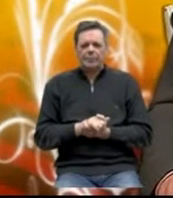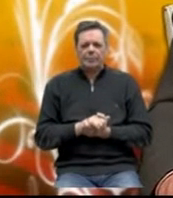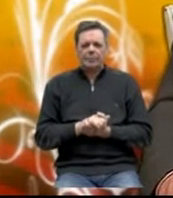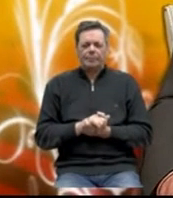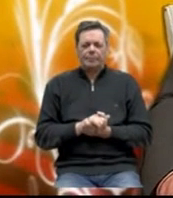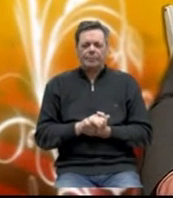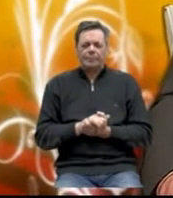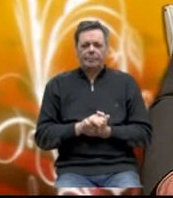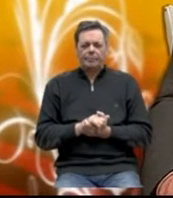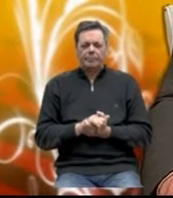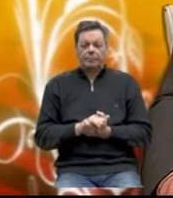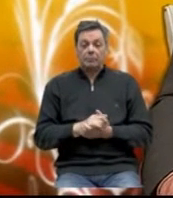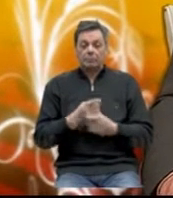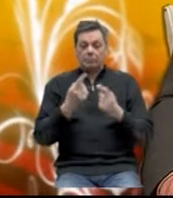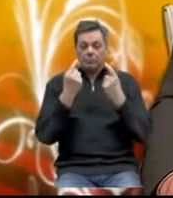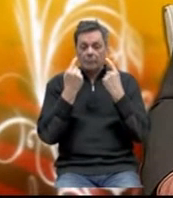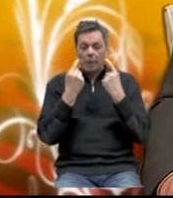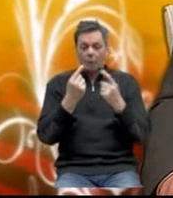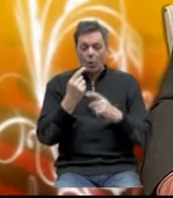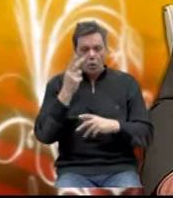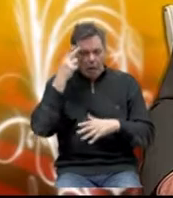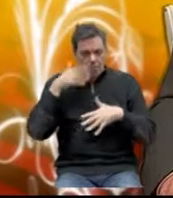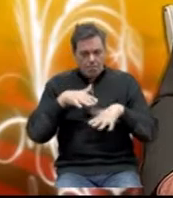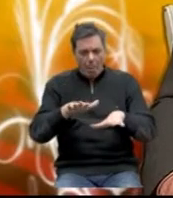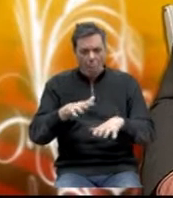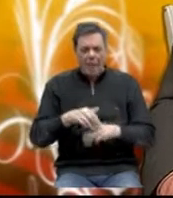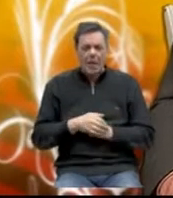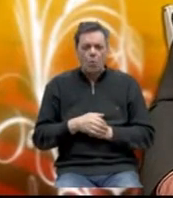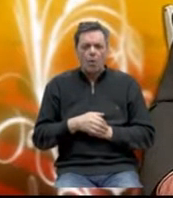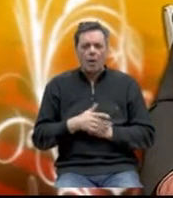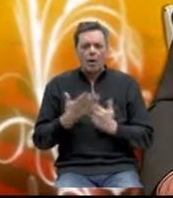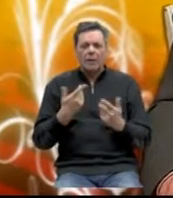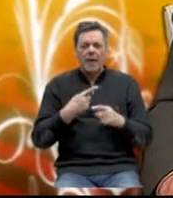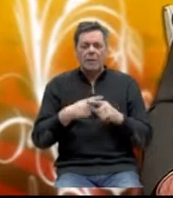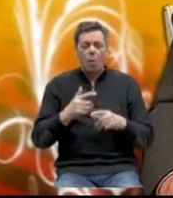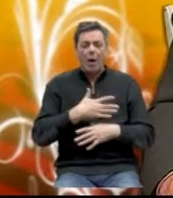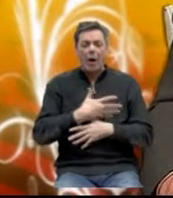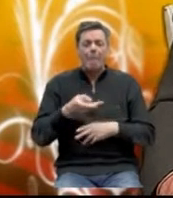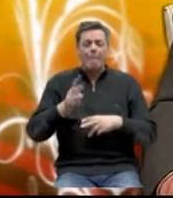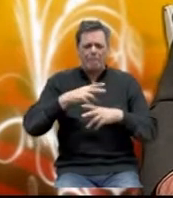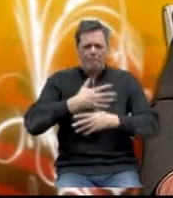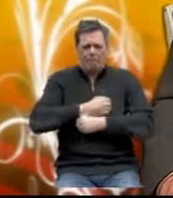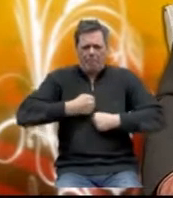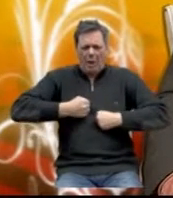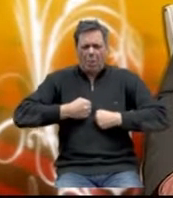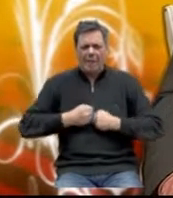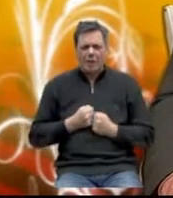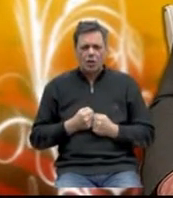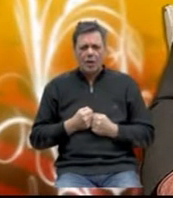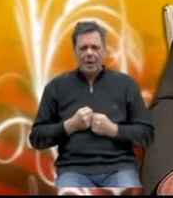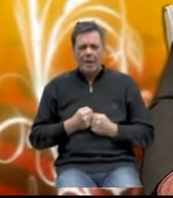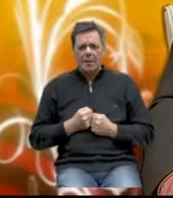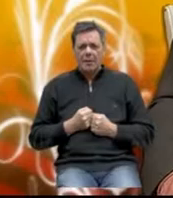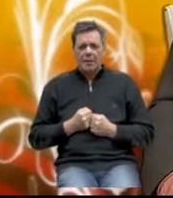u tim countyima postoje populacije ljudi kod kojih zbog prekomjerne tjelesne težine, ja sam taj